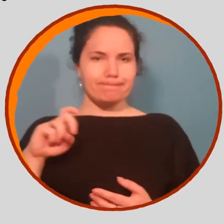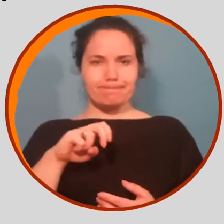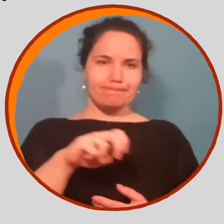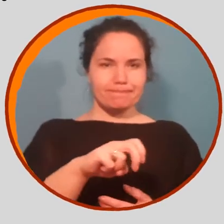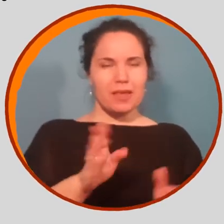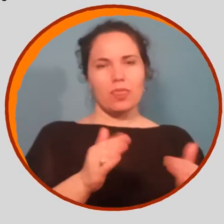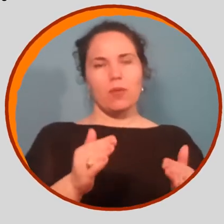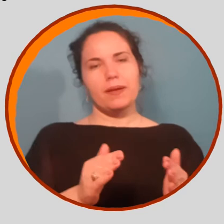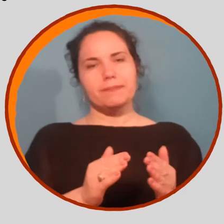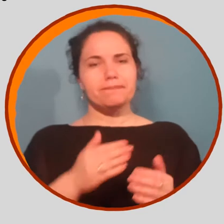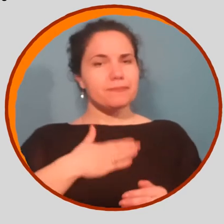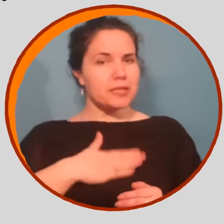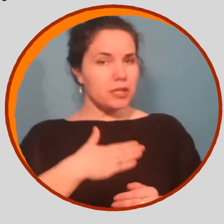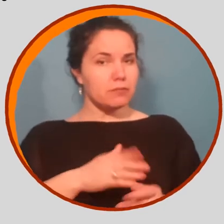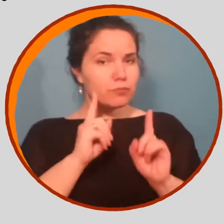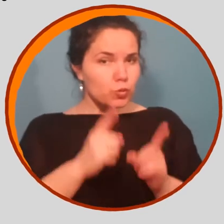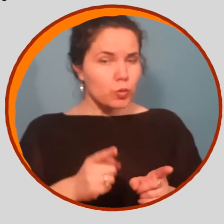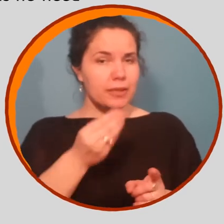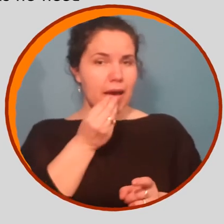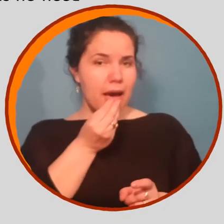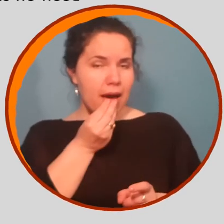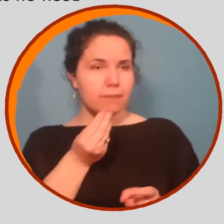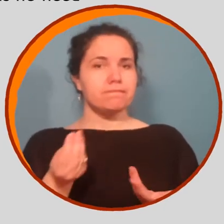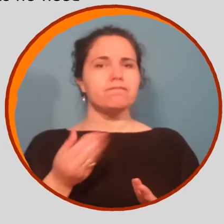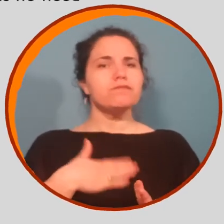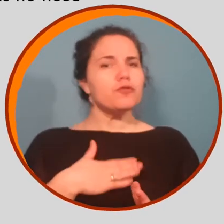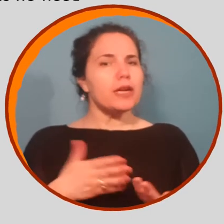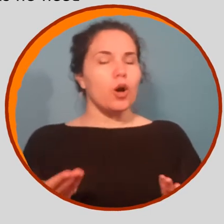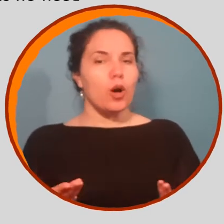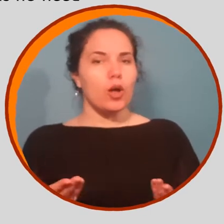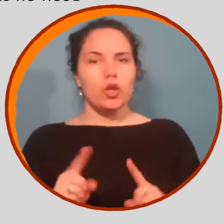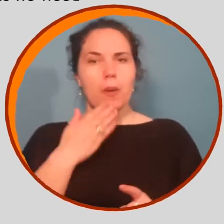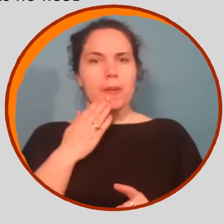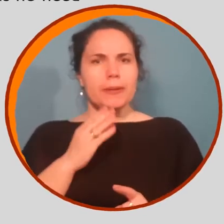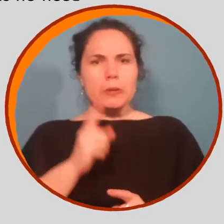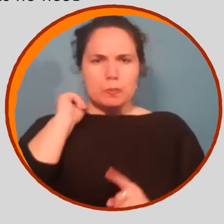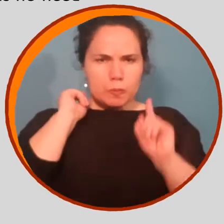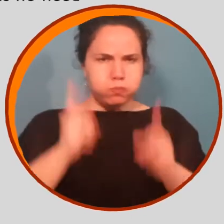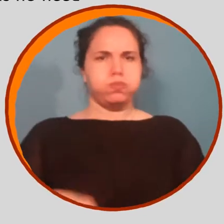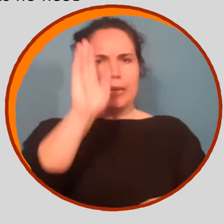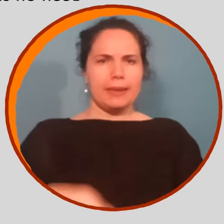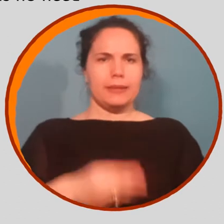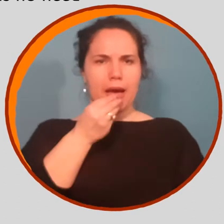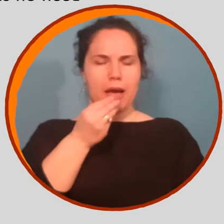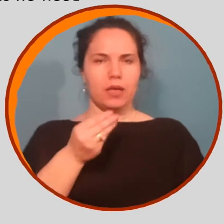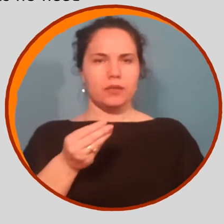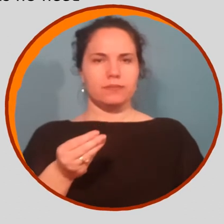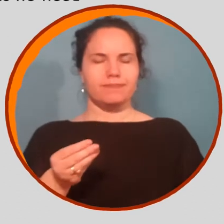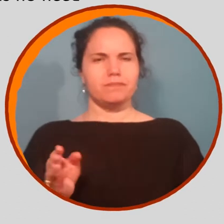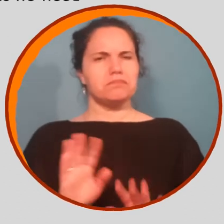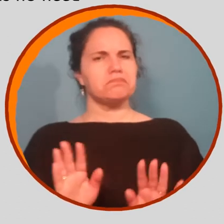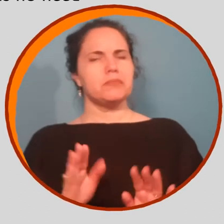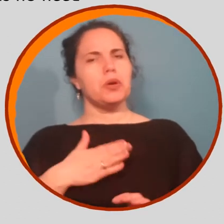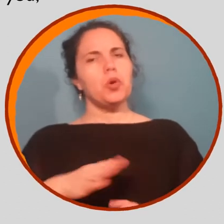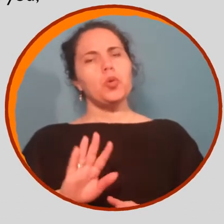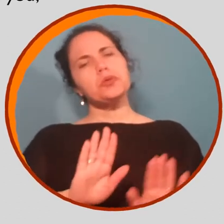ke nevojë për diçka. Pra të mos këmë ngull që eja ha drek, ti e di që dreka është e rëndësishme, është vakt familjar. Nuk